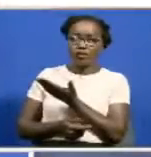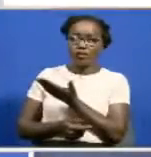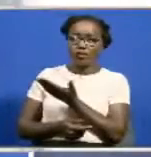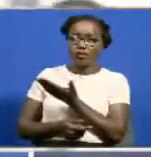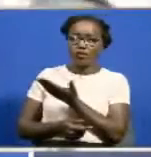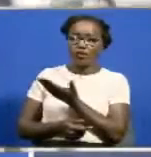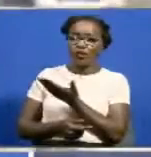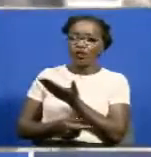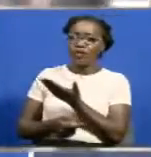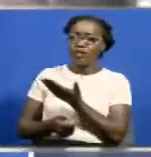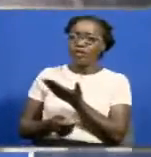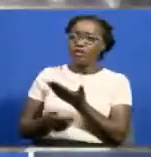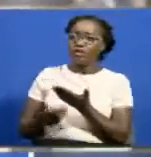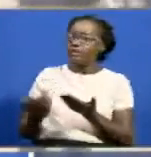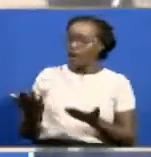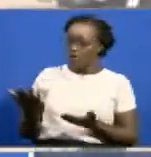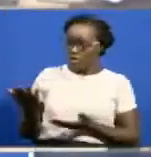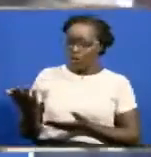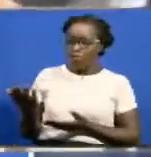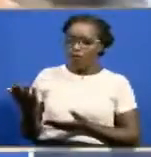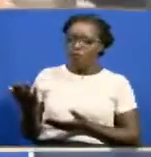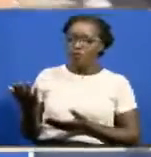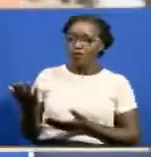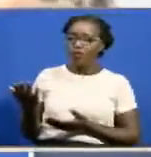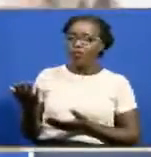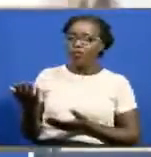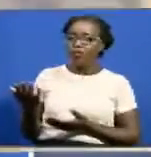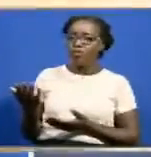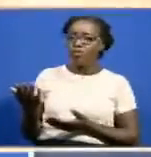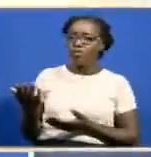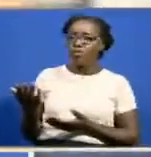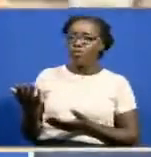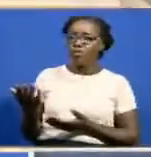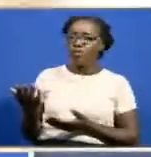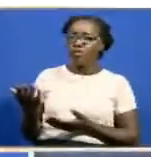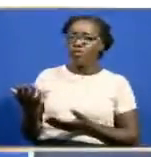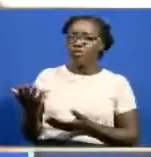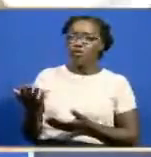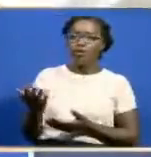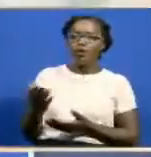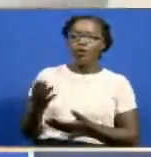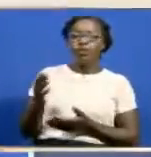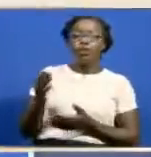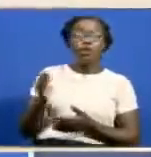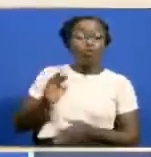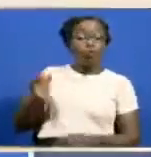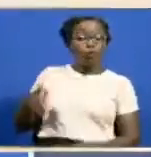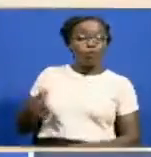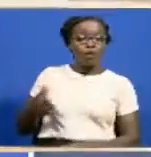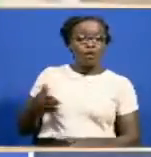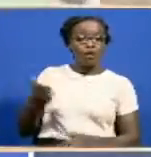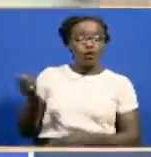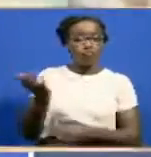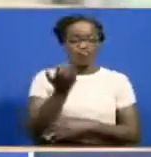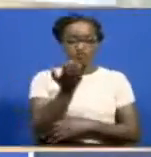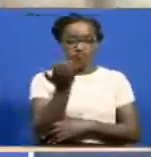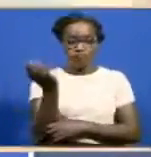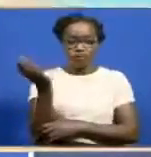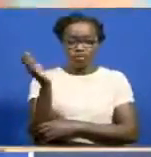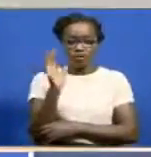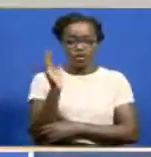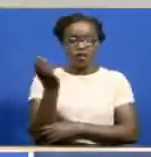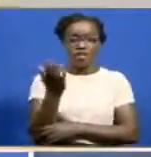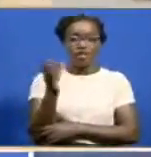Sinakwambia hii ndio inaangua. Wacha tusheje tuweke igine. Mama Kimondo ni mchuuzi wa vyakula katika sehemu ya Fig Tree